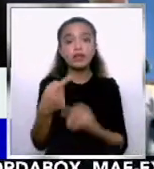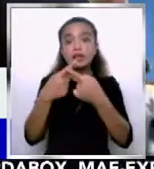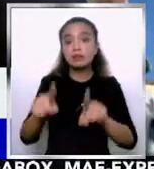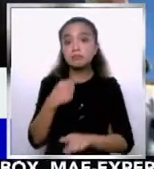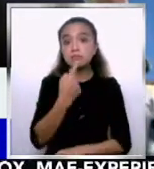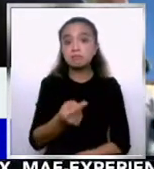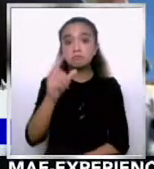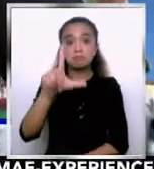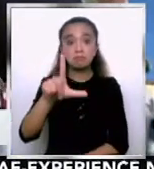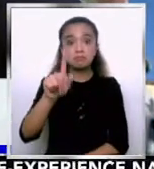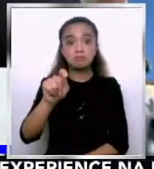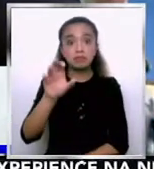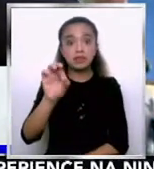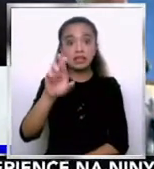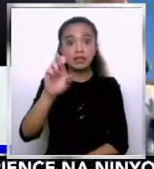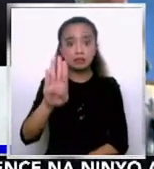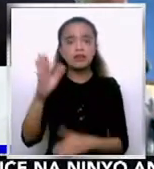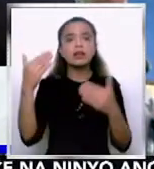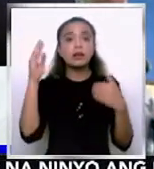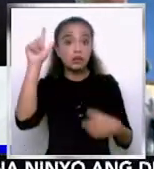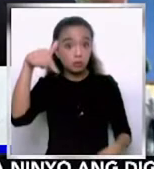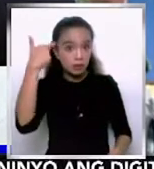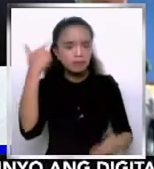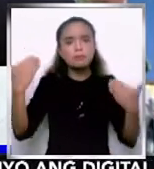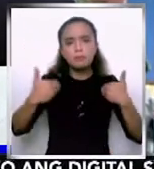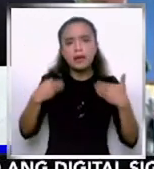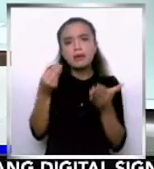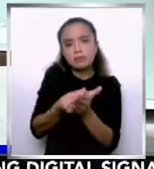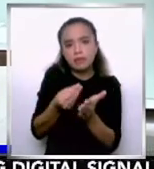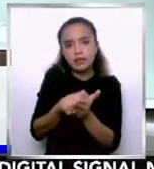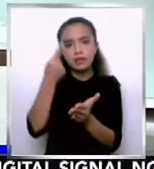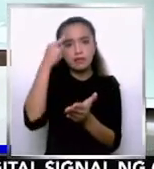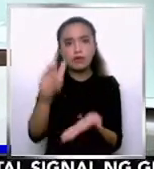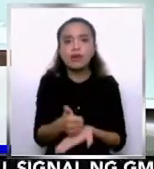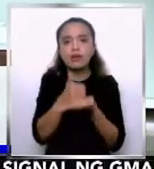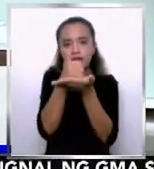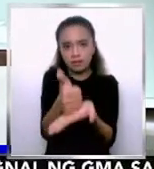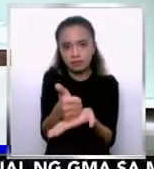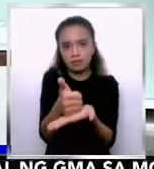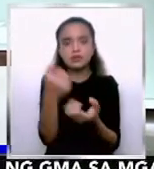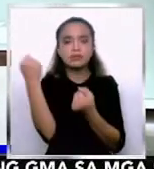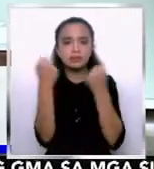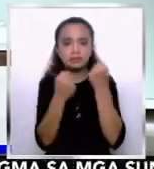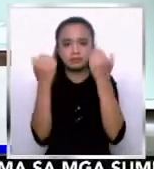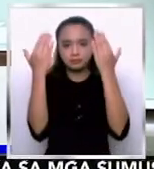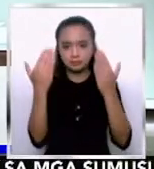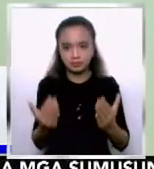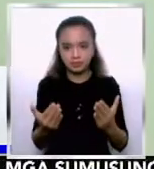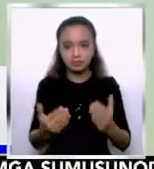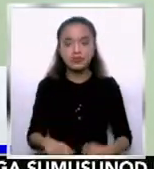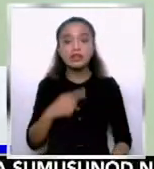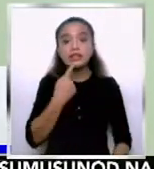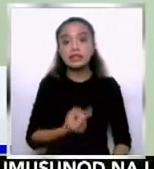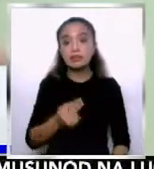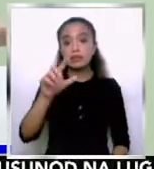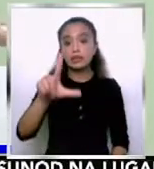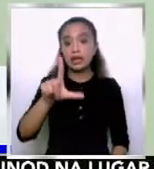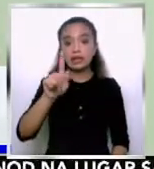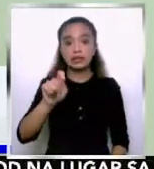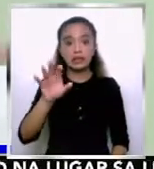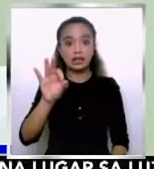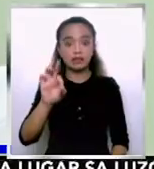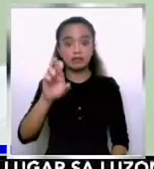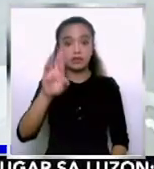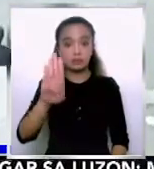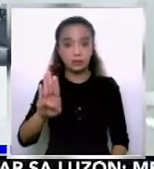raw ang gobyerno para sa ayuda sa mga apektadong driver. Ayon kay LTFRB Executive Director Maria Cristina Cacion,